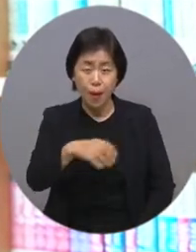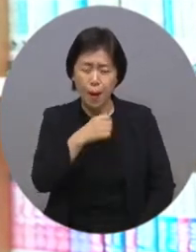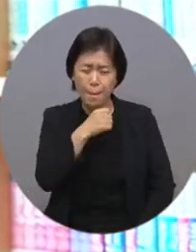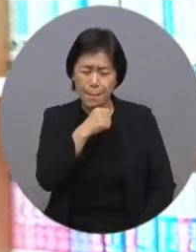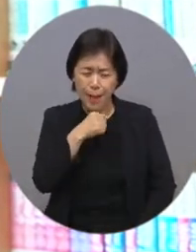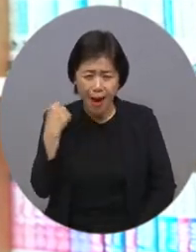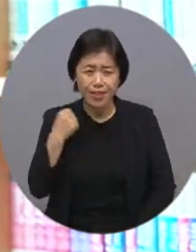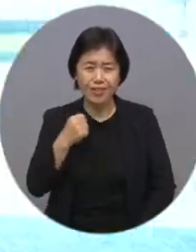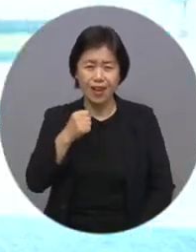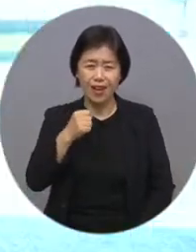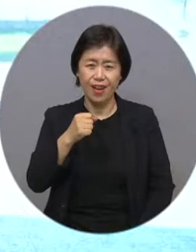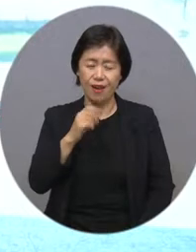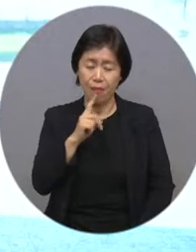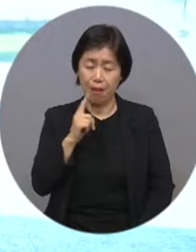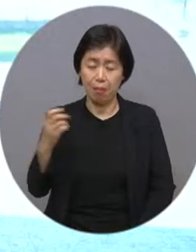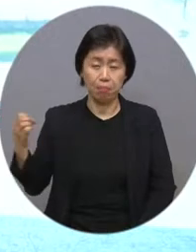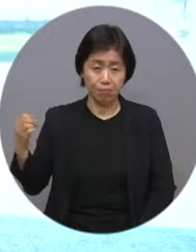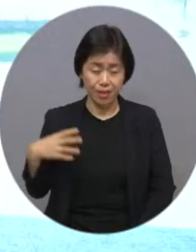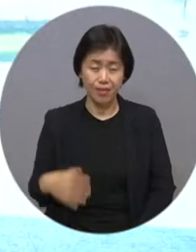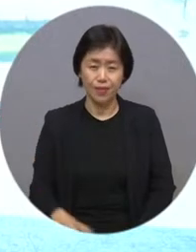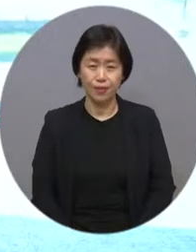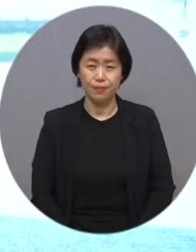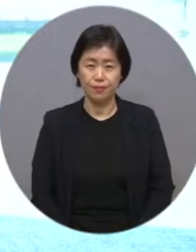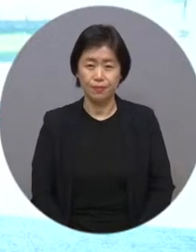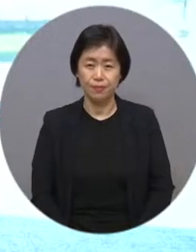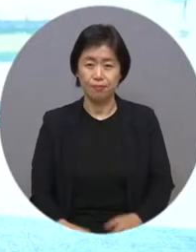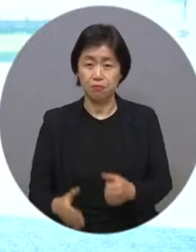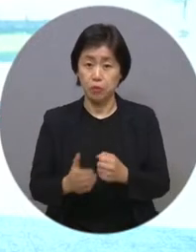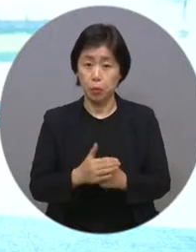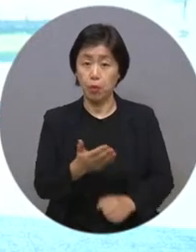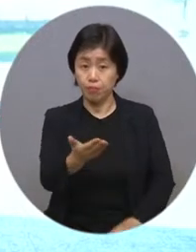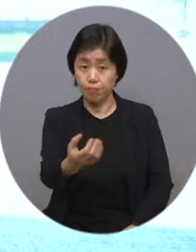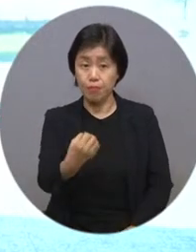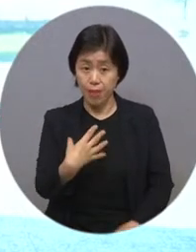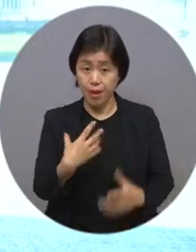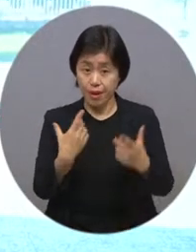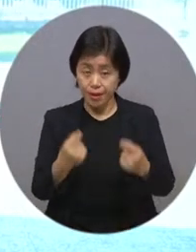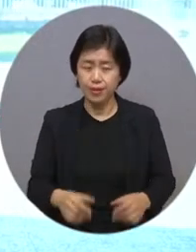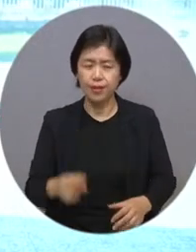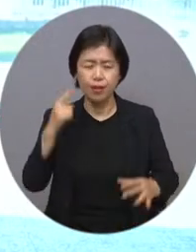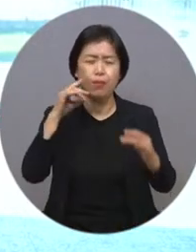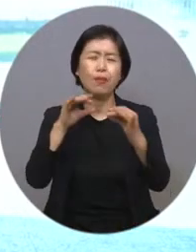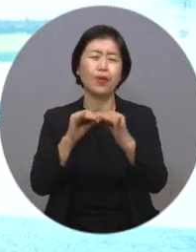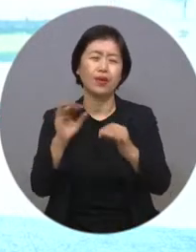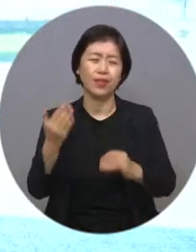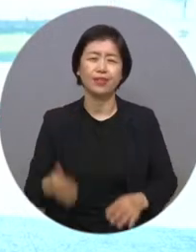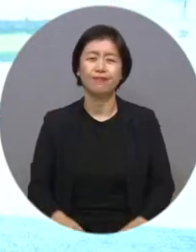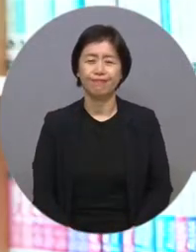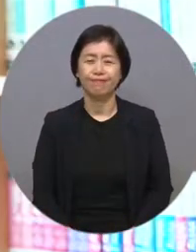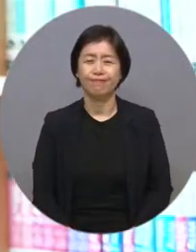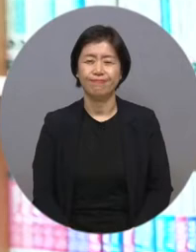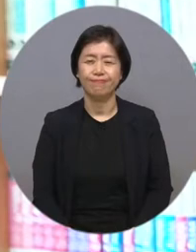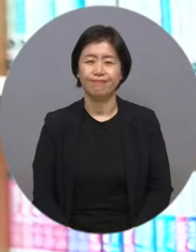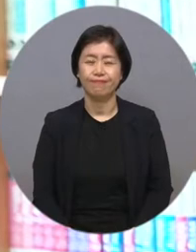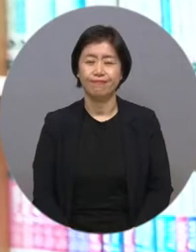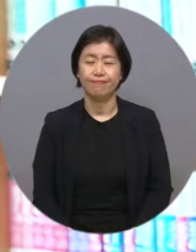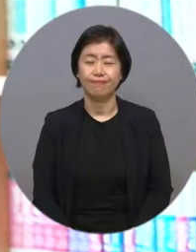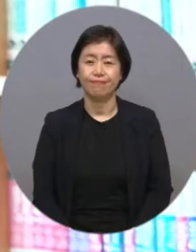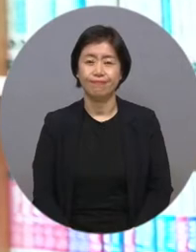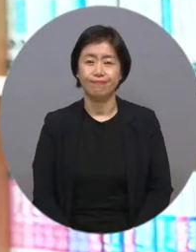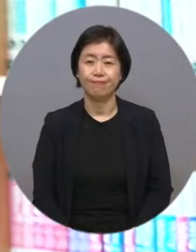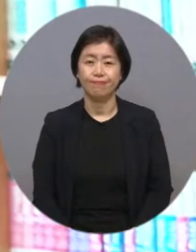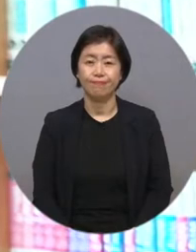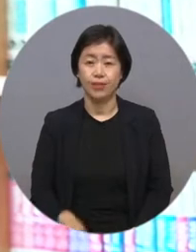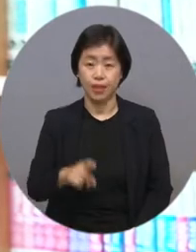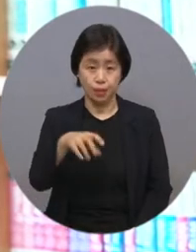그래. 말을 했었는데 예, 예. 진짜 저는 그래서 방금 매니저님께서 말씀하신 게 너무 예. 공감이 갔습니다. 예. 네, 그러면